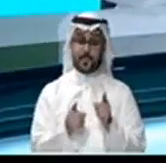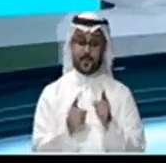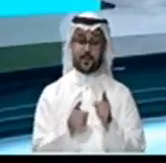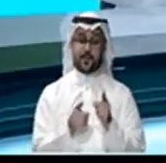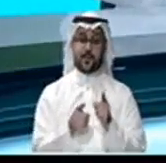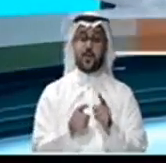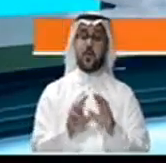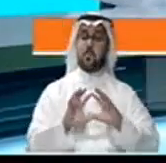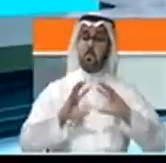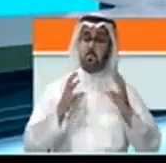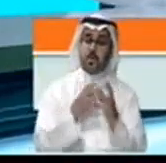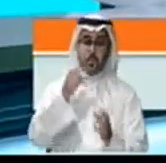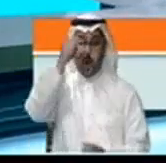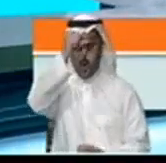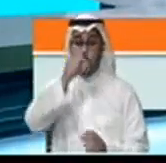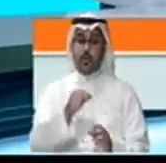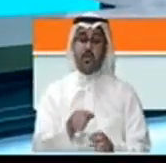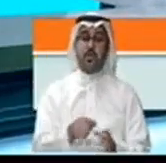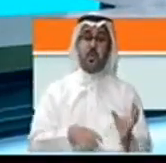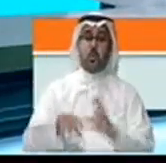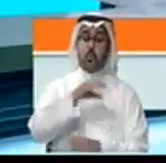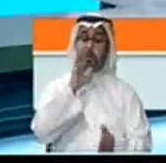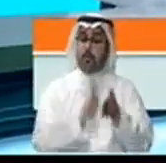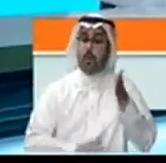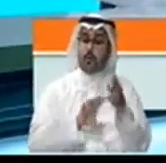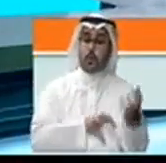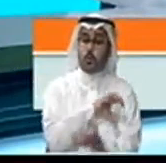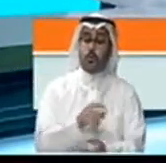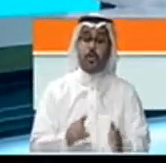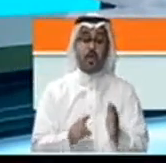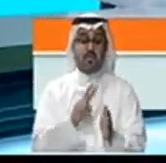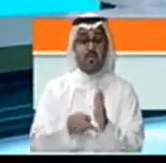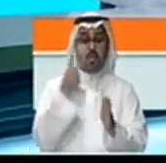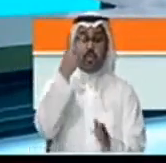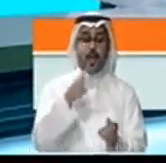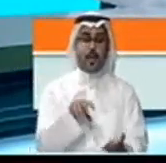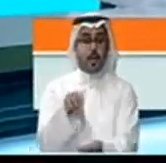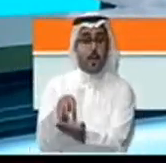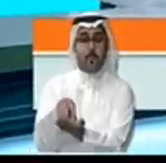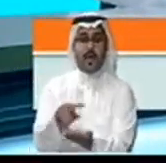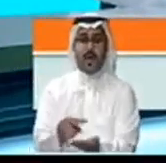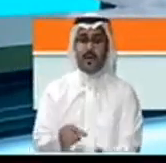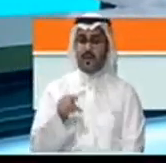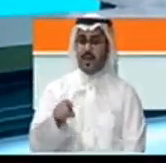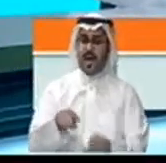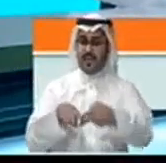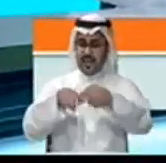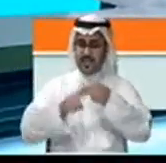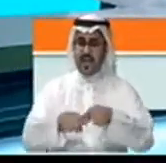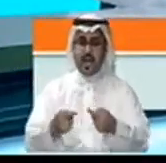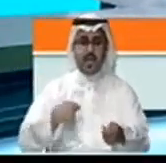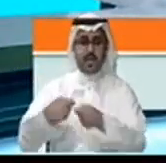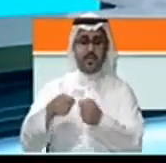ارتكبت ميليشيا الحوثي جريمة جديدة تعد الثانية من نوعها في مجمع إخوان ثابت الصناعي